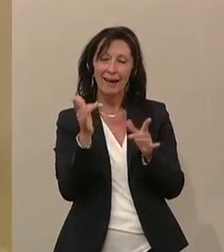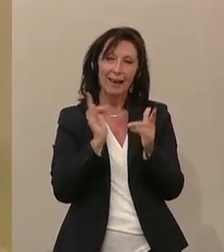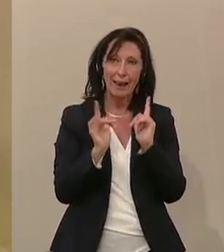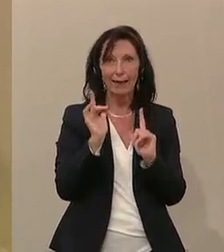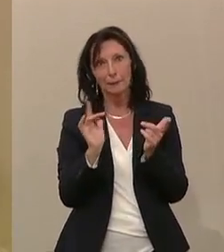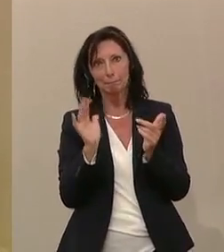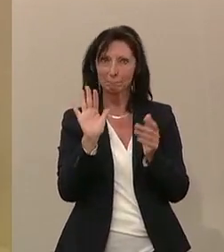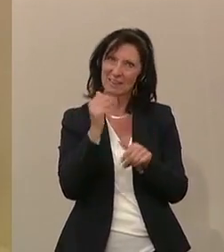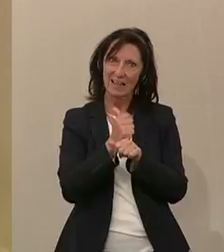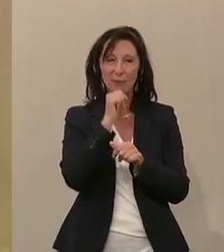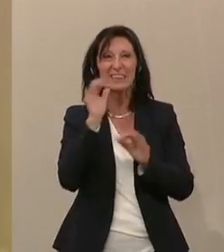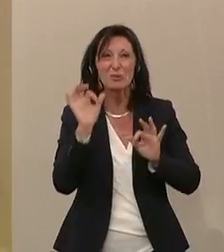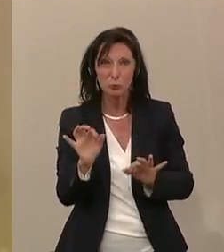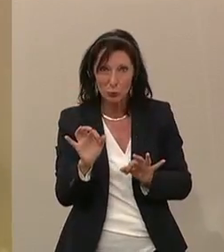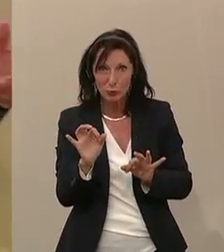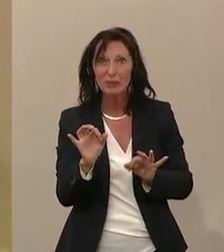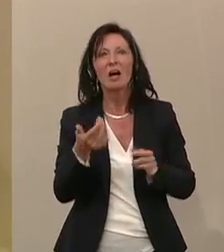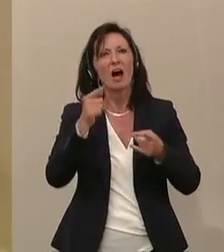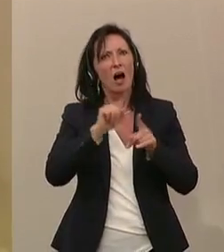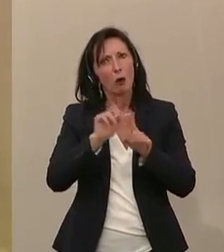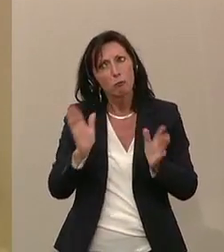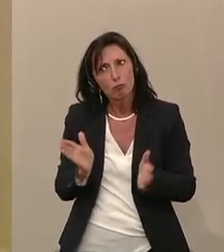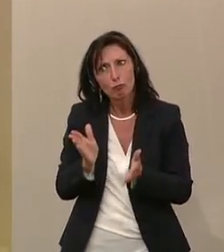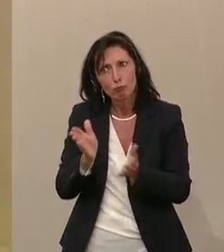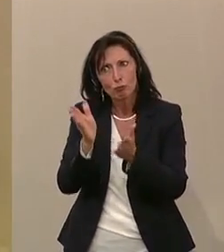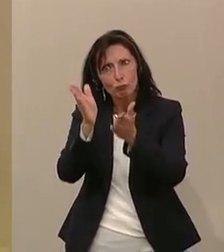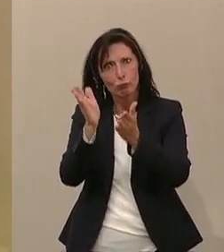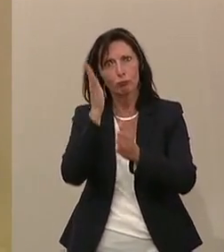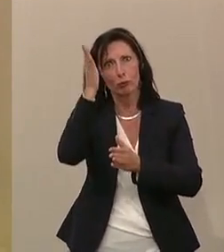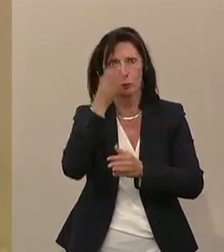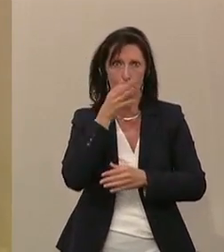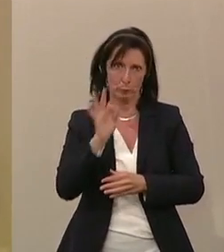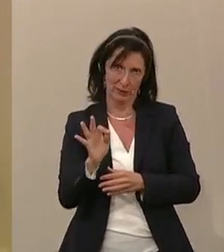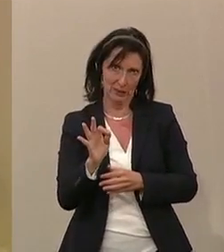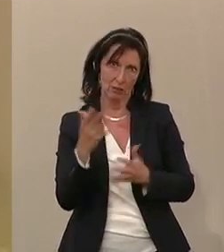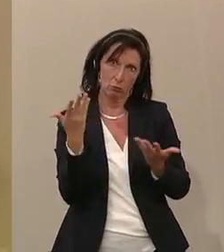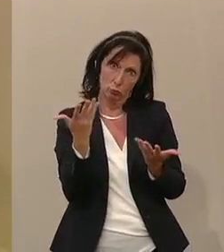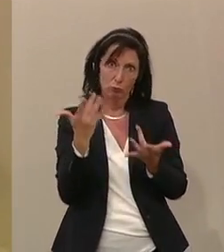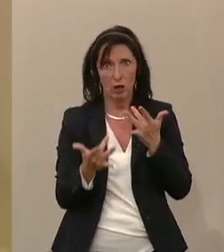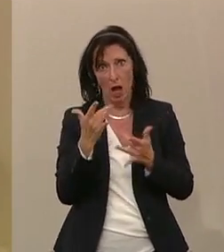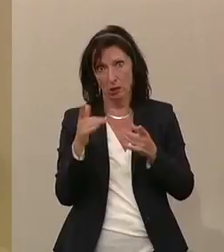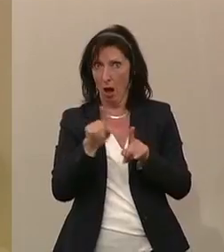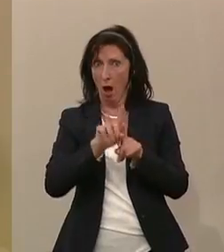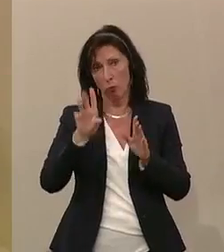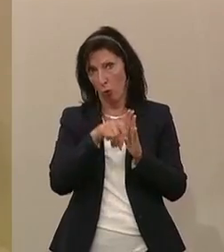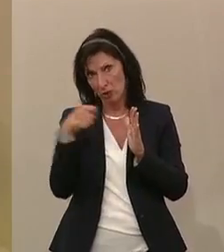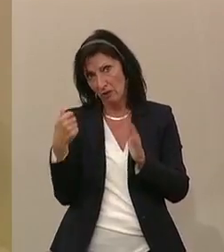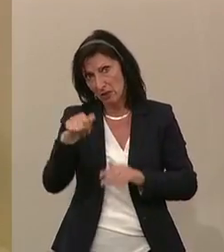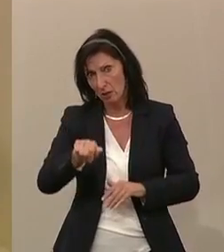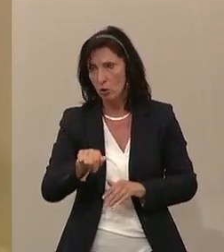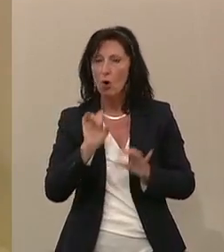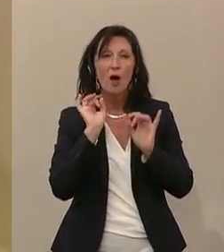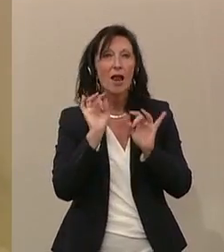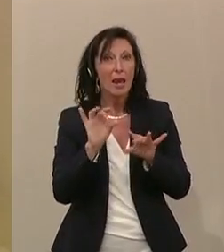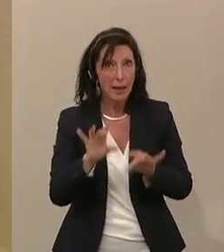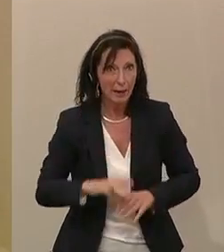gut arbeiten, dann entsprechend auch versucht, sie auf den richtigen Weg zu bringen, unter Umständen auch mit gewissen Konsequenzen das ausstattet. Jene Lehrer, und da bin ich